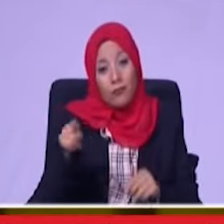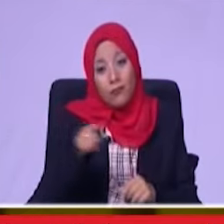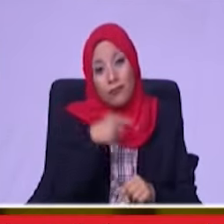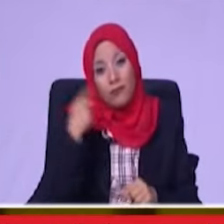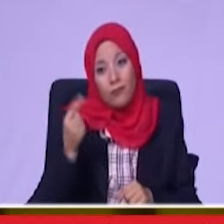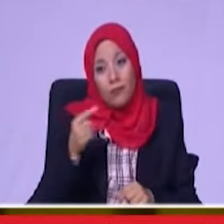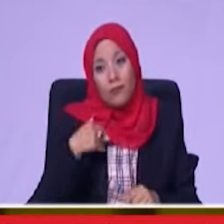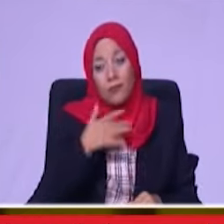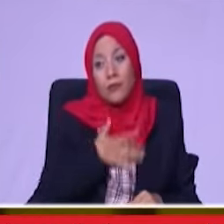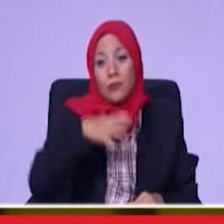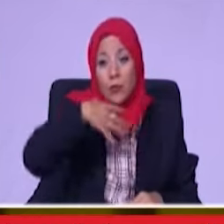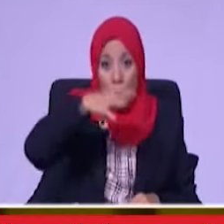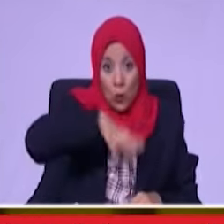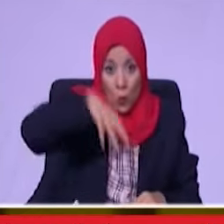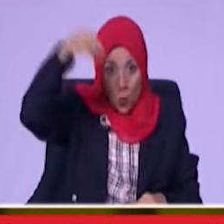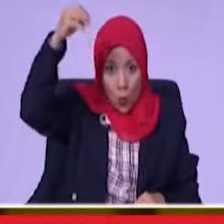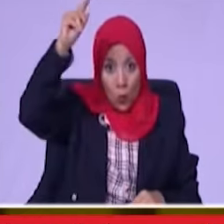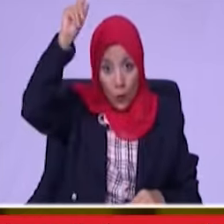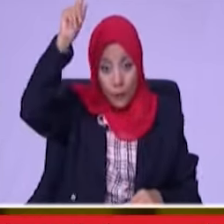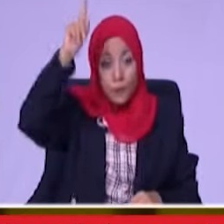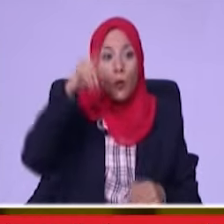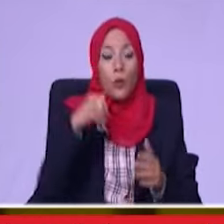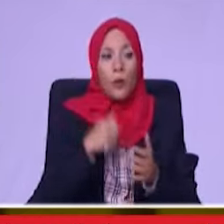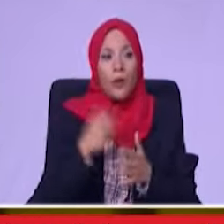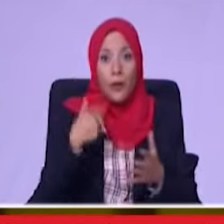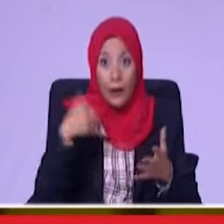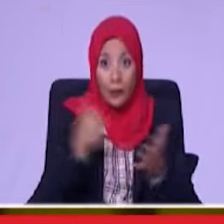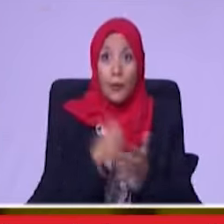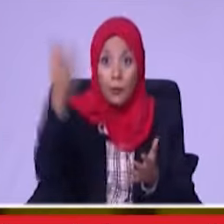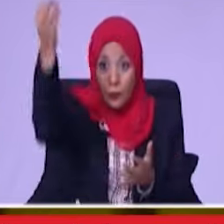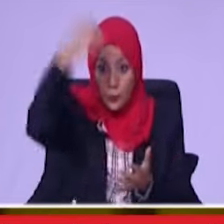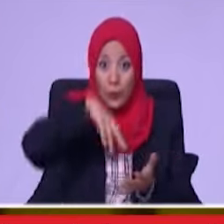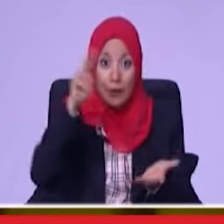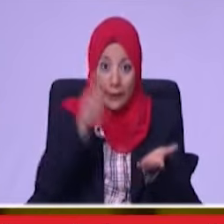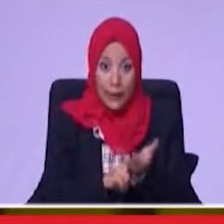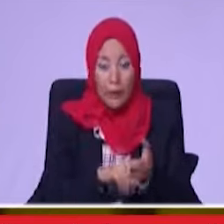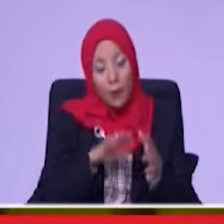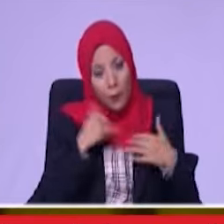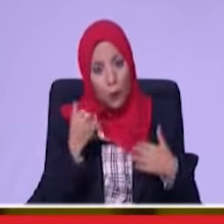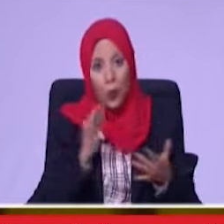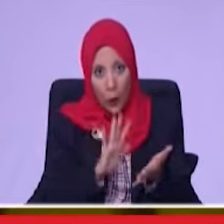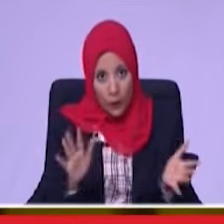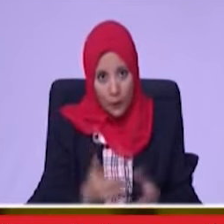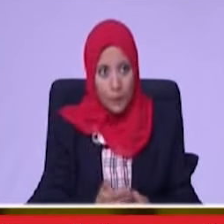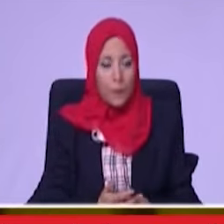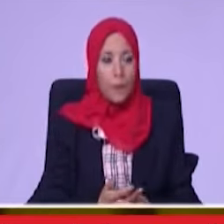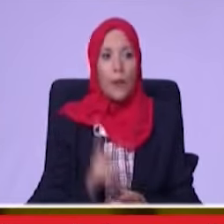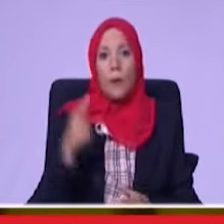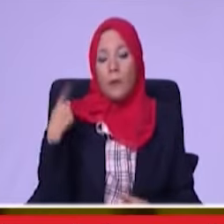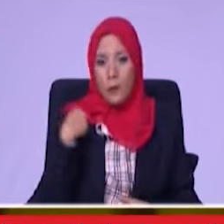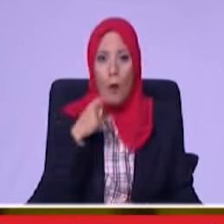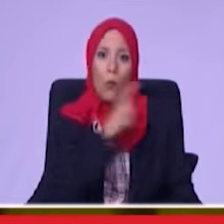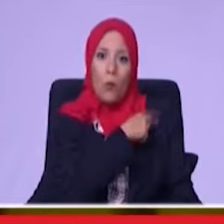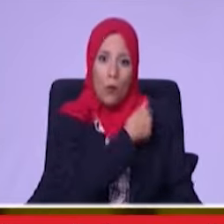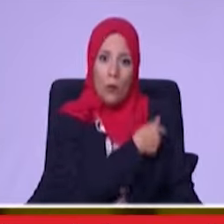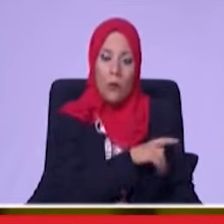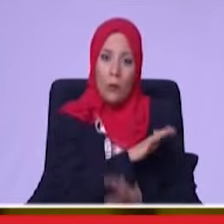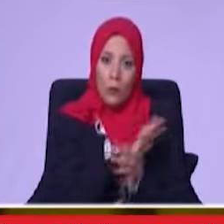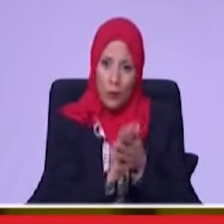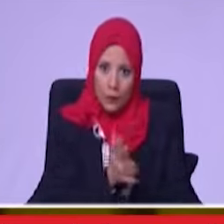الروح لما بتعود إلى الجسد بعد وفاتها، بعد وفاة الجسد، أنا خلاص اتفقنا أن